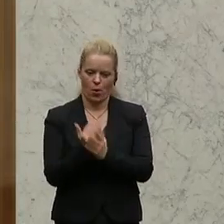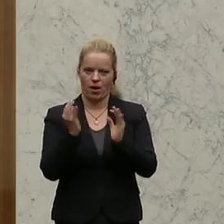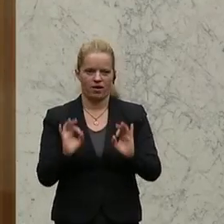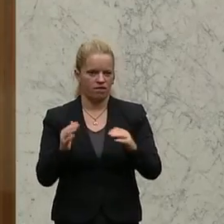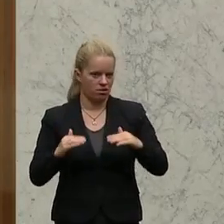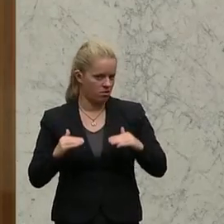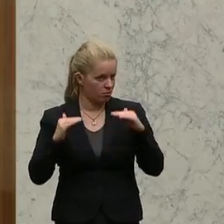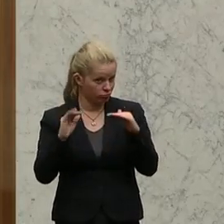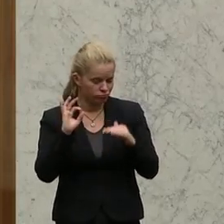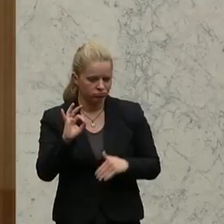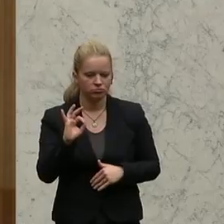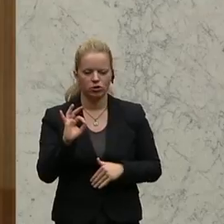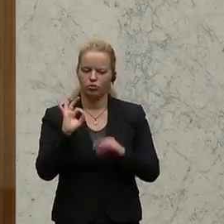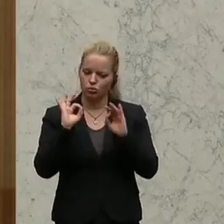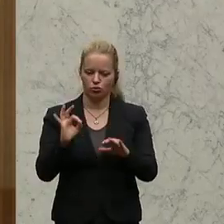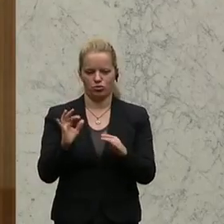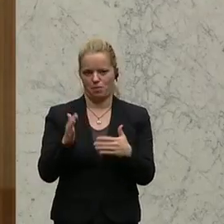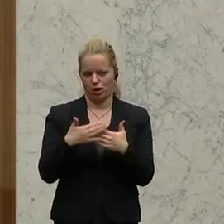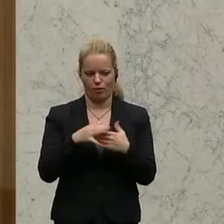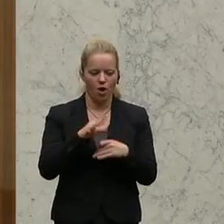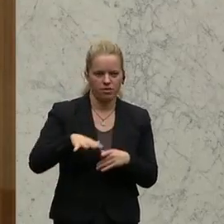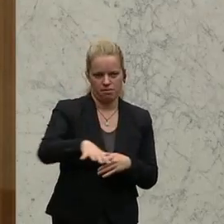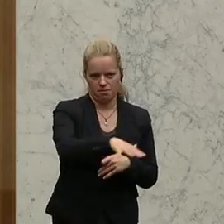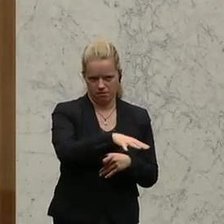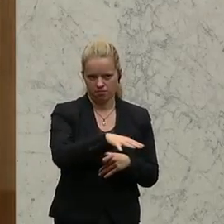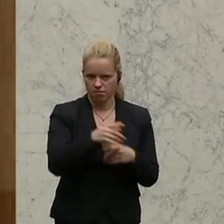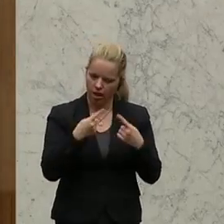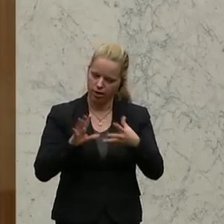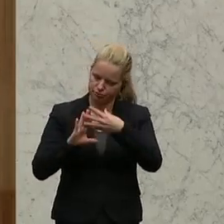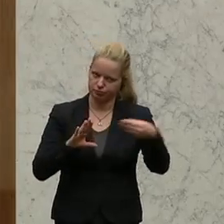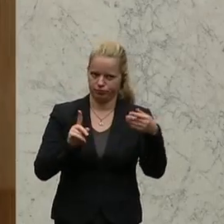auch beispielgebend für andere Bereiche.